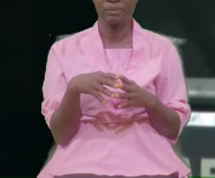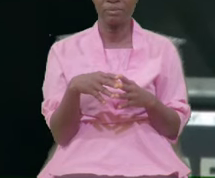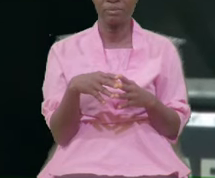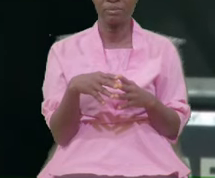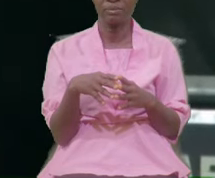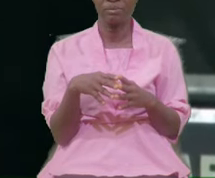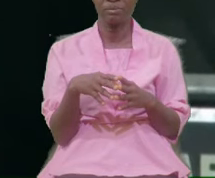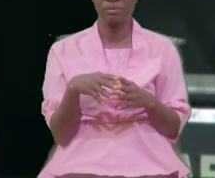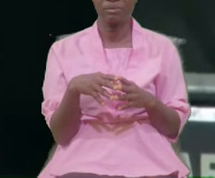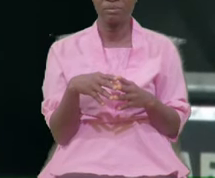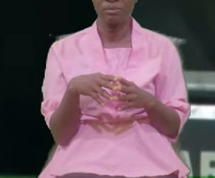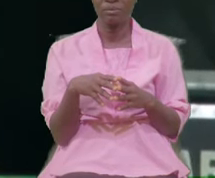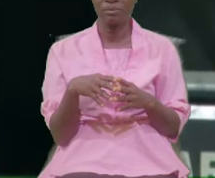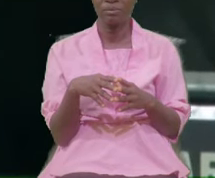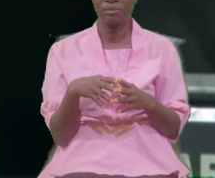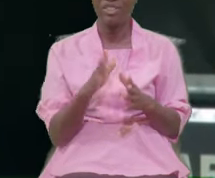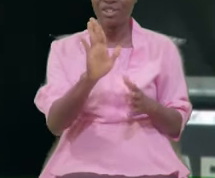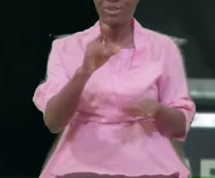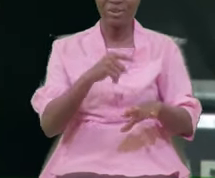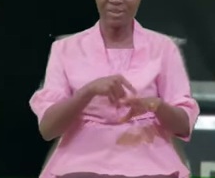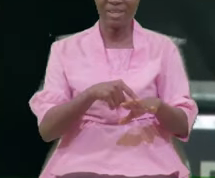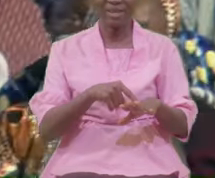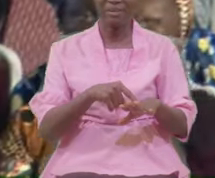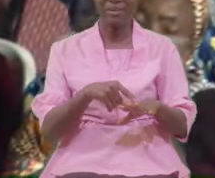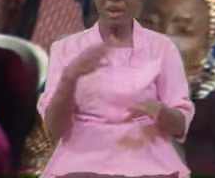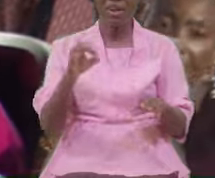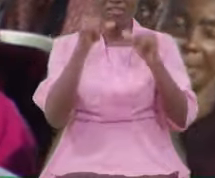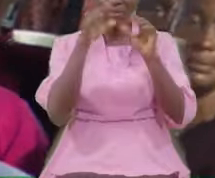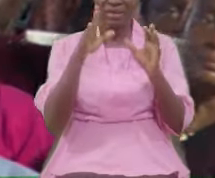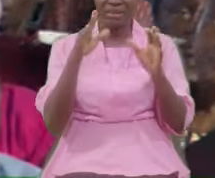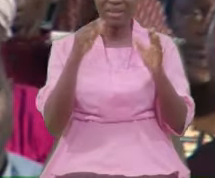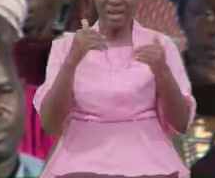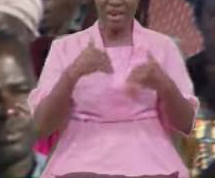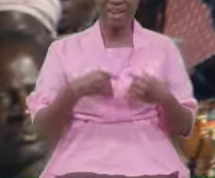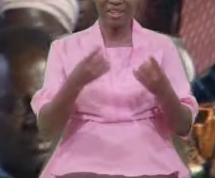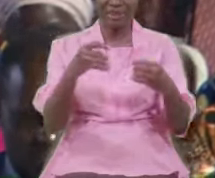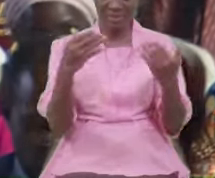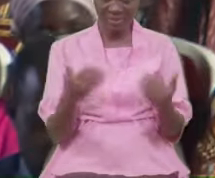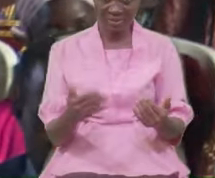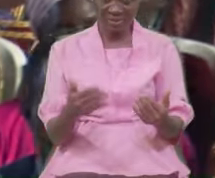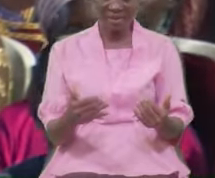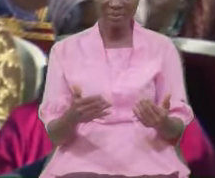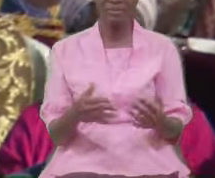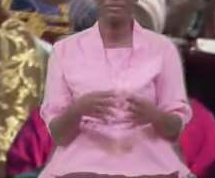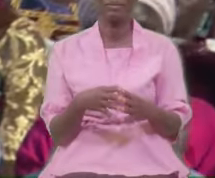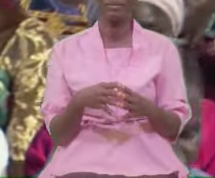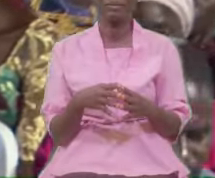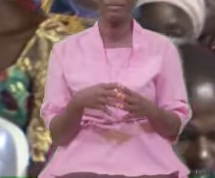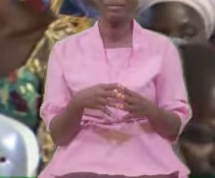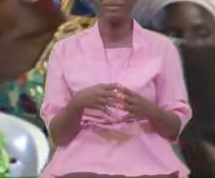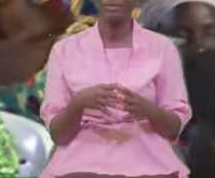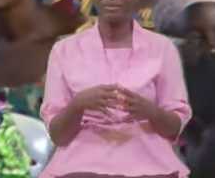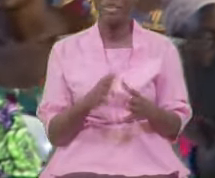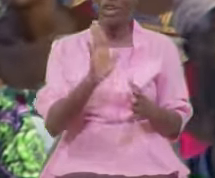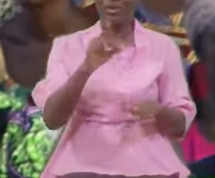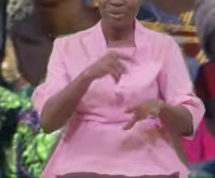grasya your time of blessing has now come ang imong panahon sa sa panalangin niabot